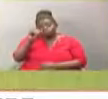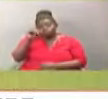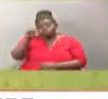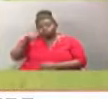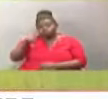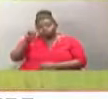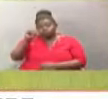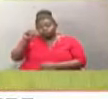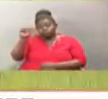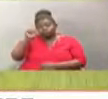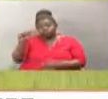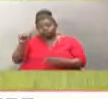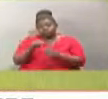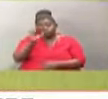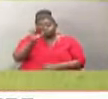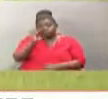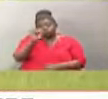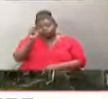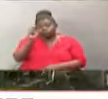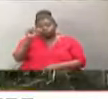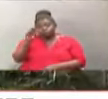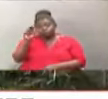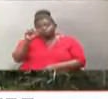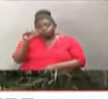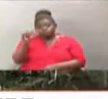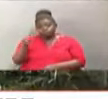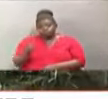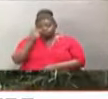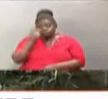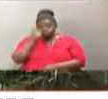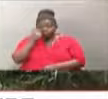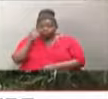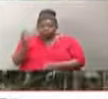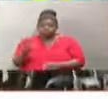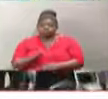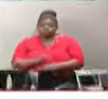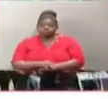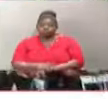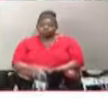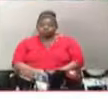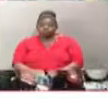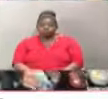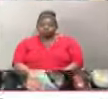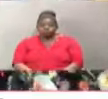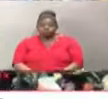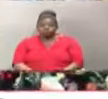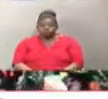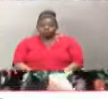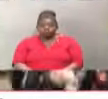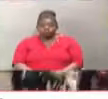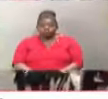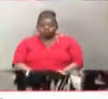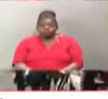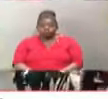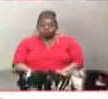090S nga zibadde za Barnabas Kizito. Yona Nanyomo ne Ali Wase bakusakidde gule lino lwa Bukedde